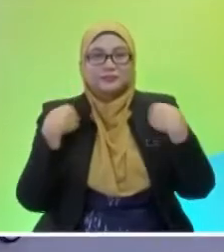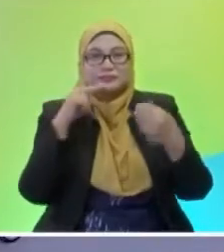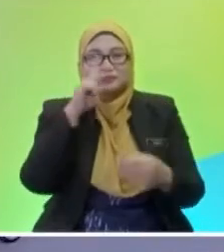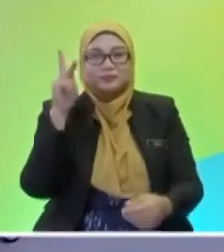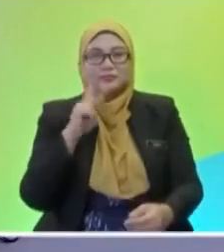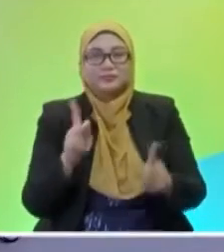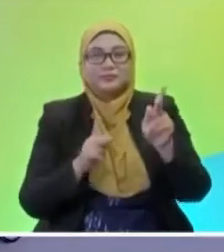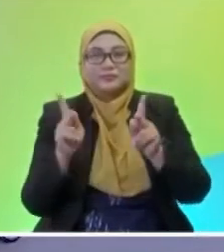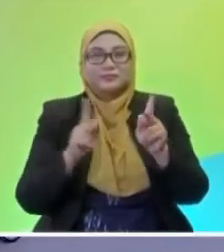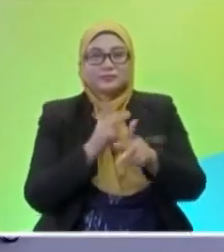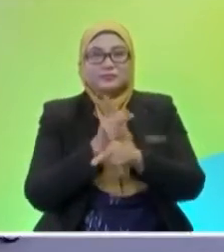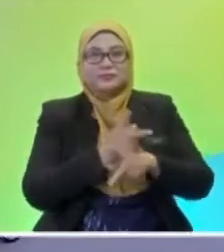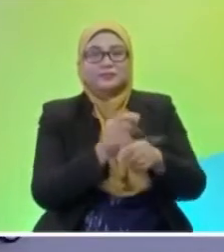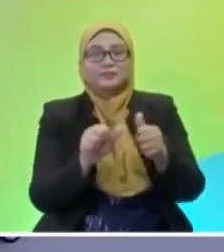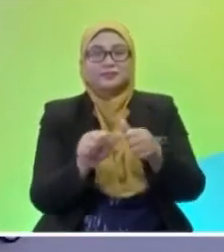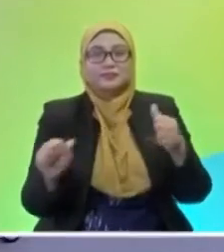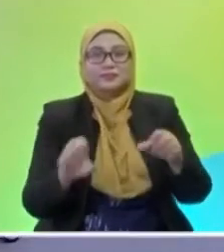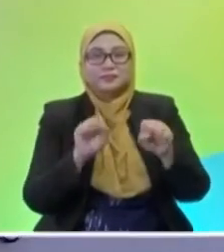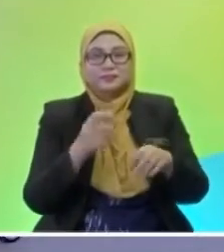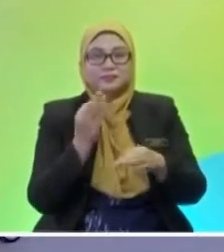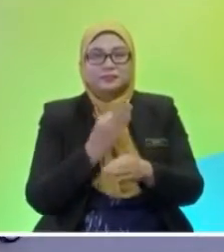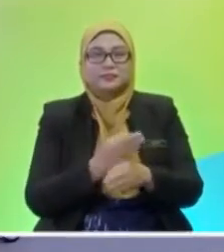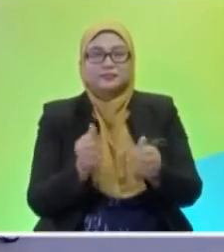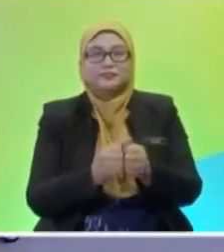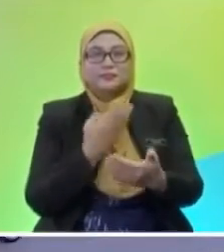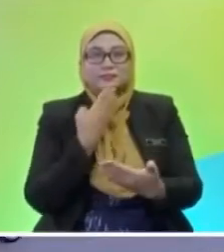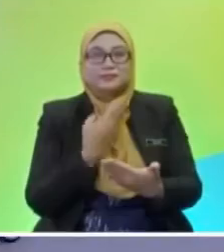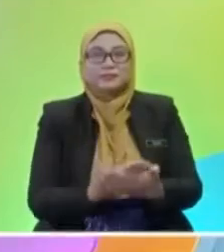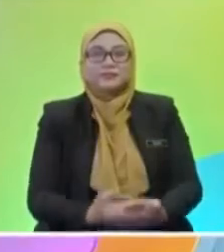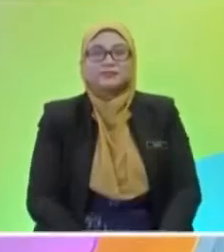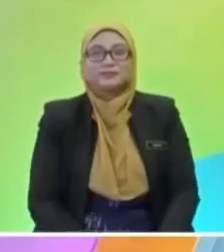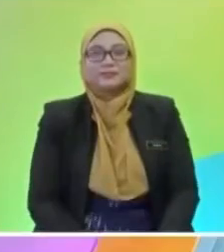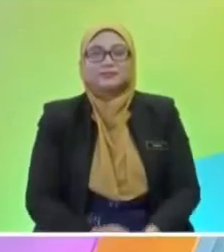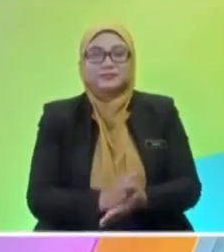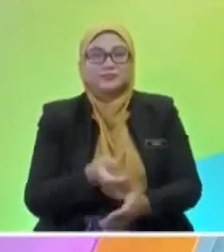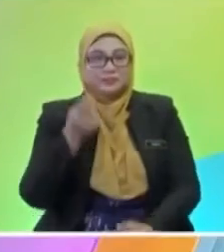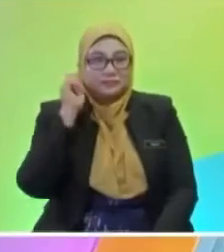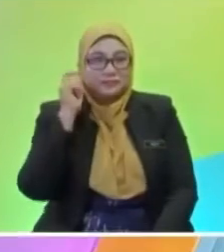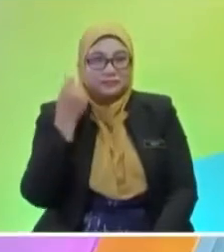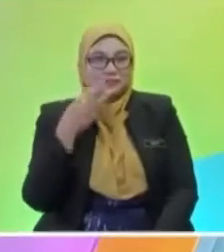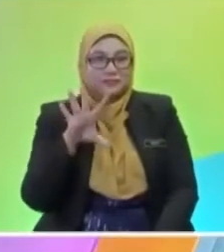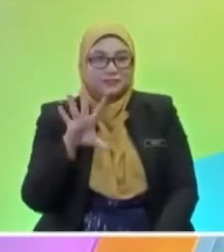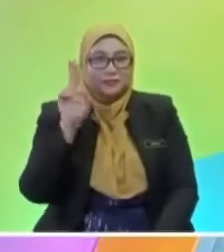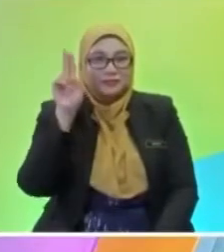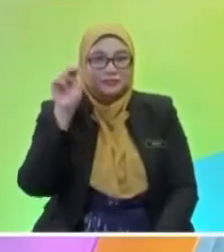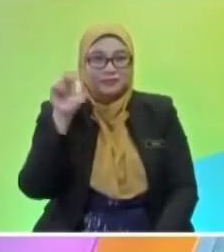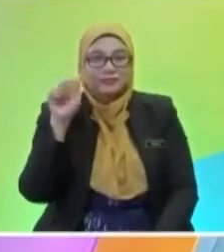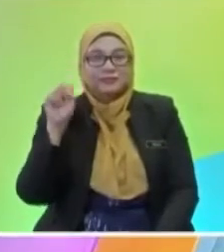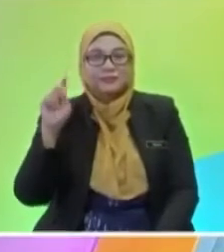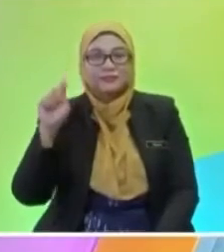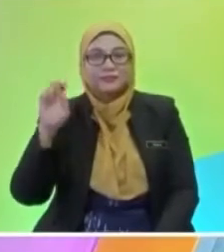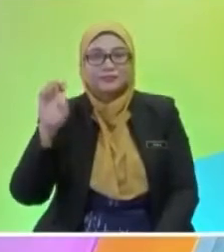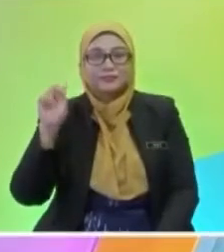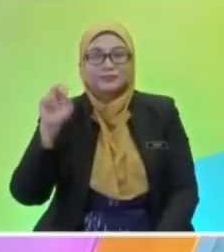boleh berfungsi dengan baik? Tadi kita dah pasang antena, betul tak? Betul. Okey. Jadi Syafiqah, kita uji. Cikgu pegang kereta, kita